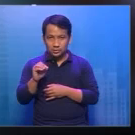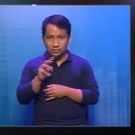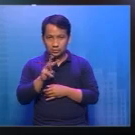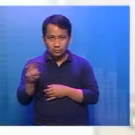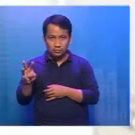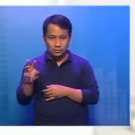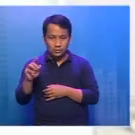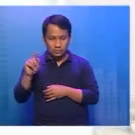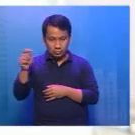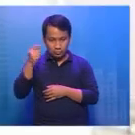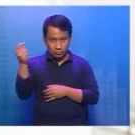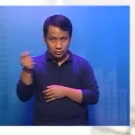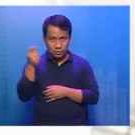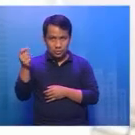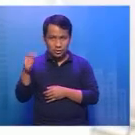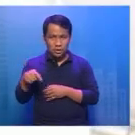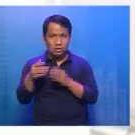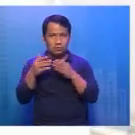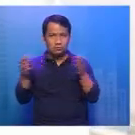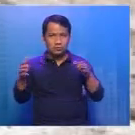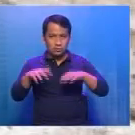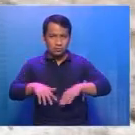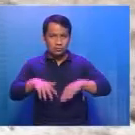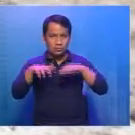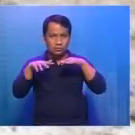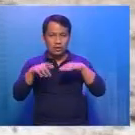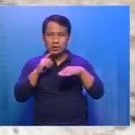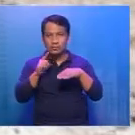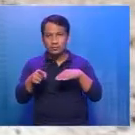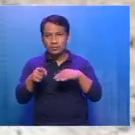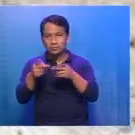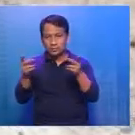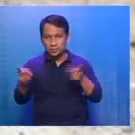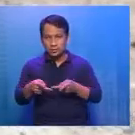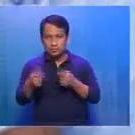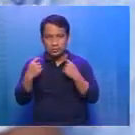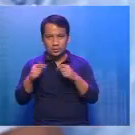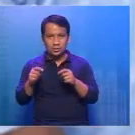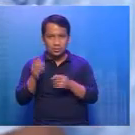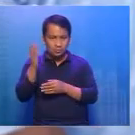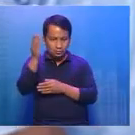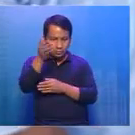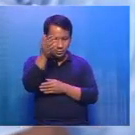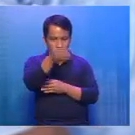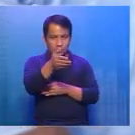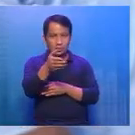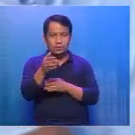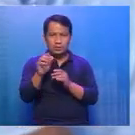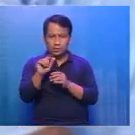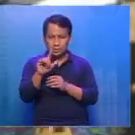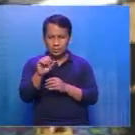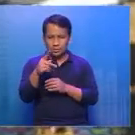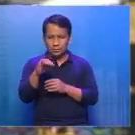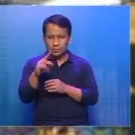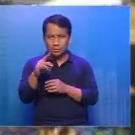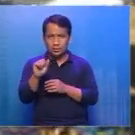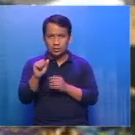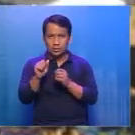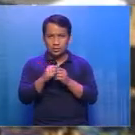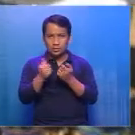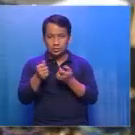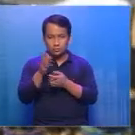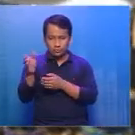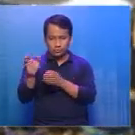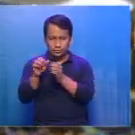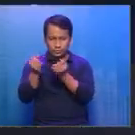Tuguegarao City. Isa ang lugar sa mga nalubog sa matinding baha. Sinikap ding makarating ng Alagang Kapatid Foundation sa